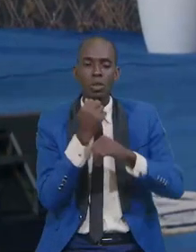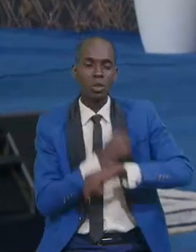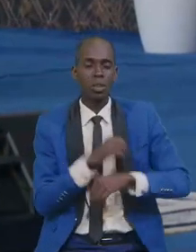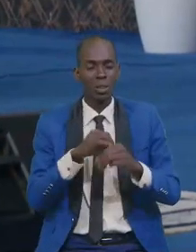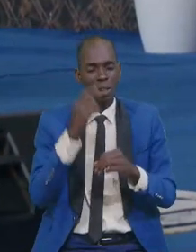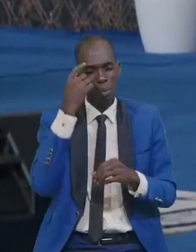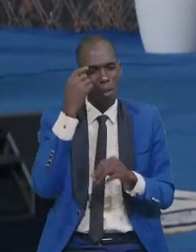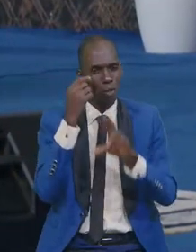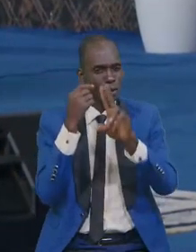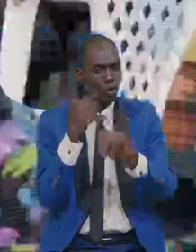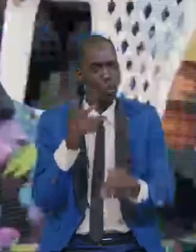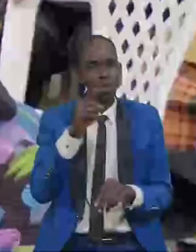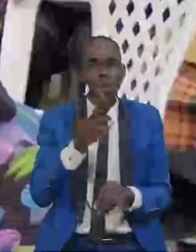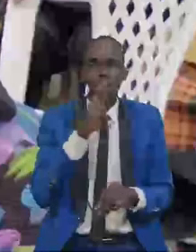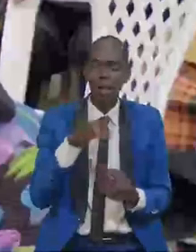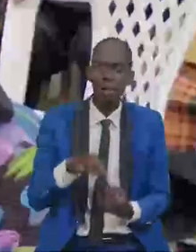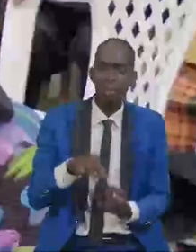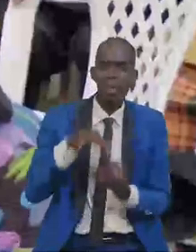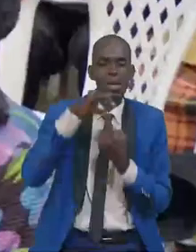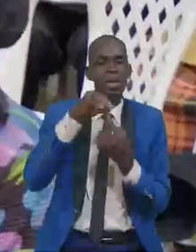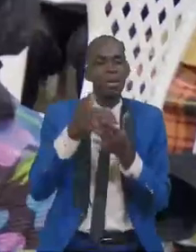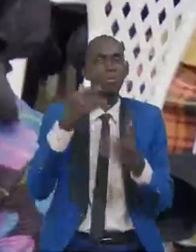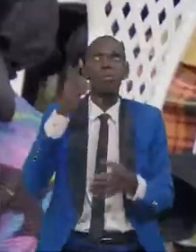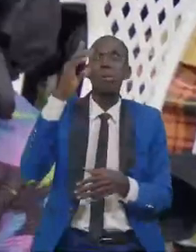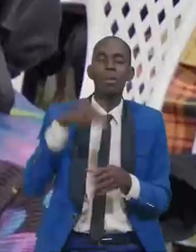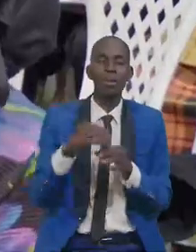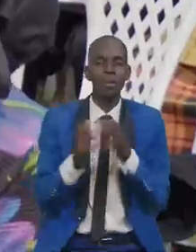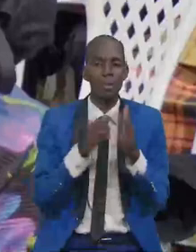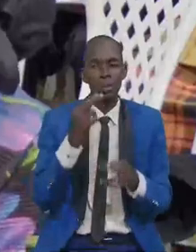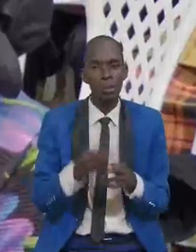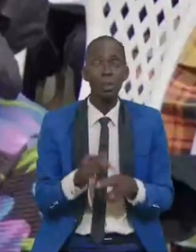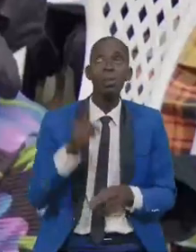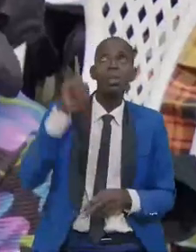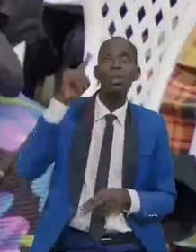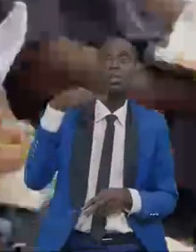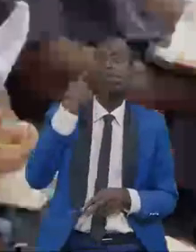pensées. Tu es spécial devant Dieu. Qui